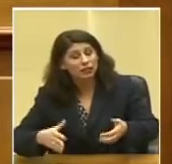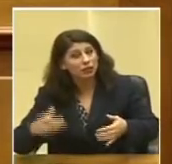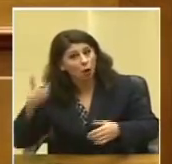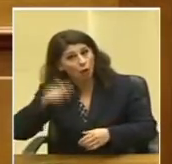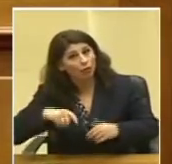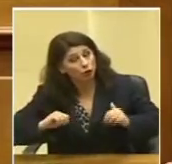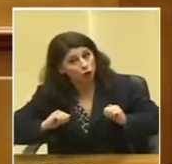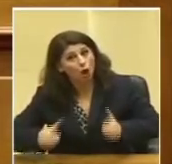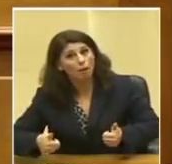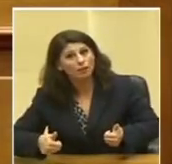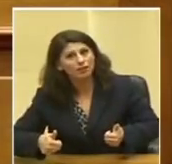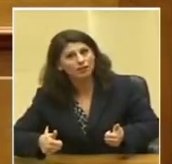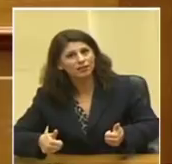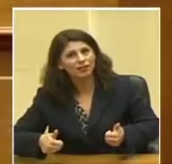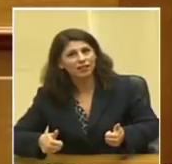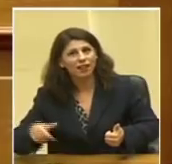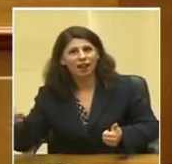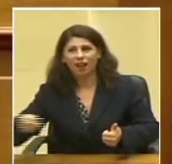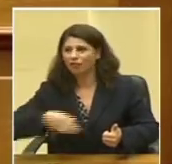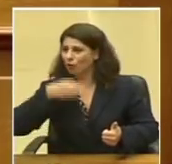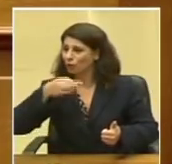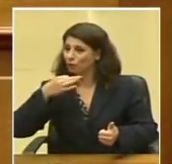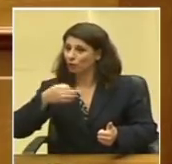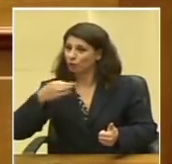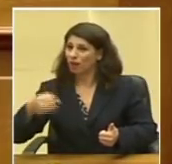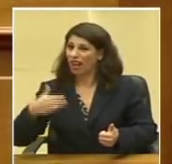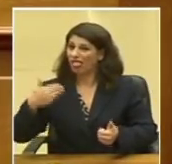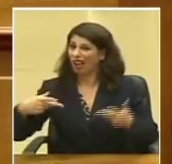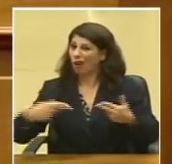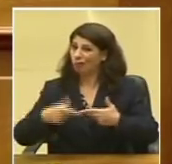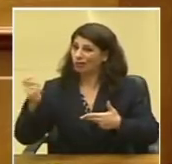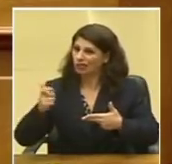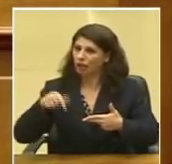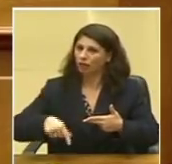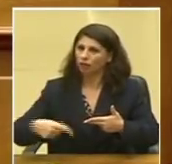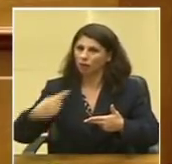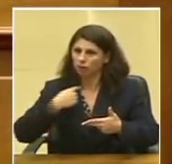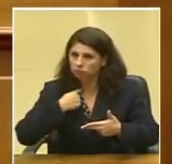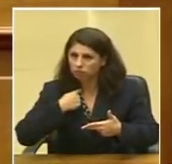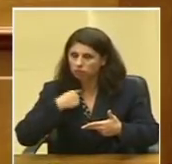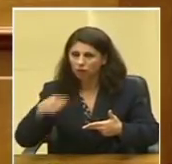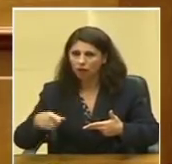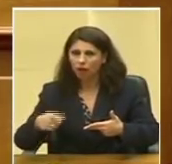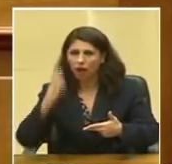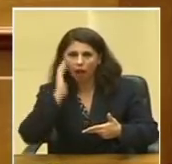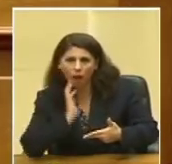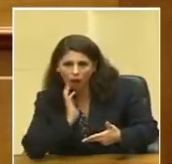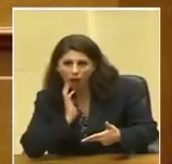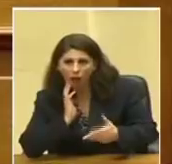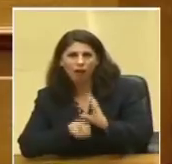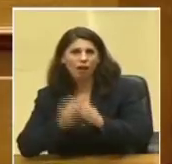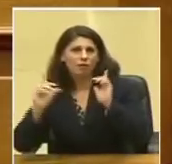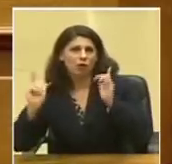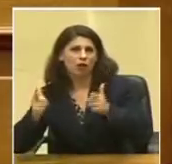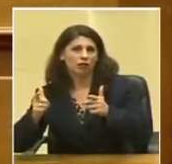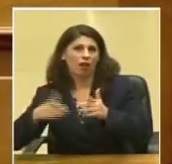επειδή τόλμησε να σας χαλάσει το αφήγημα, πάνω στο οποίο είχατε ποντάρει πολύ μεγάλο